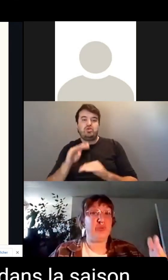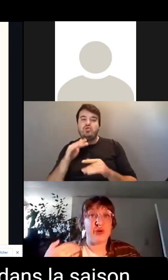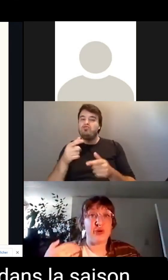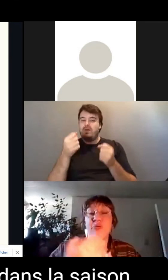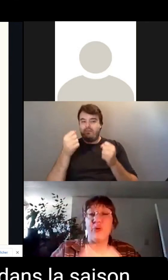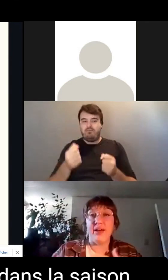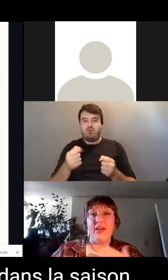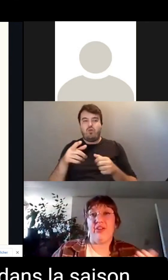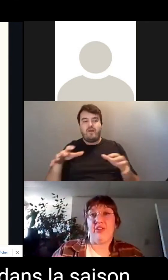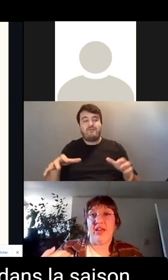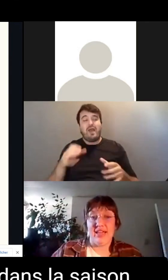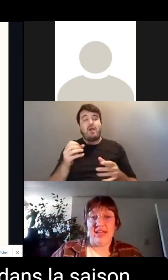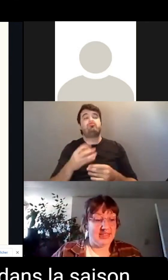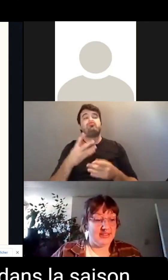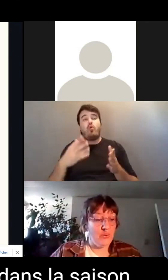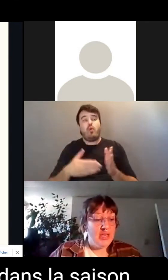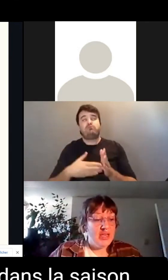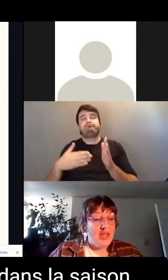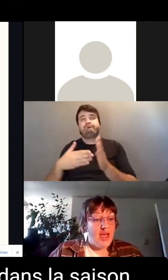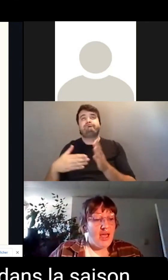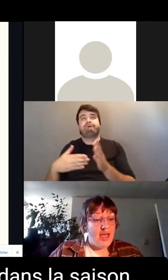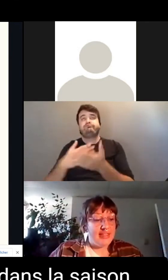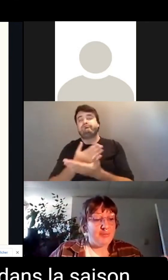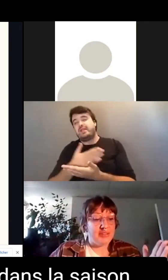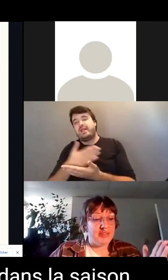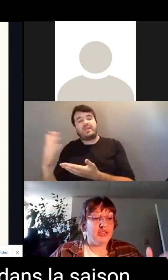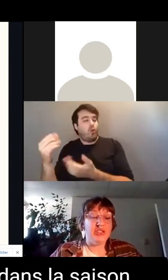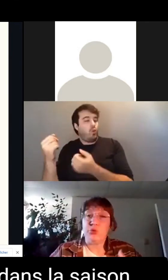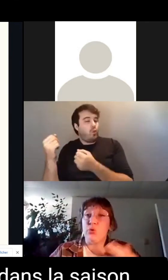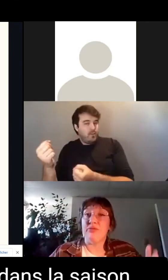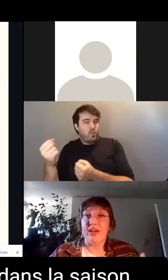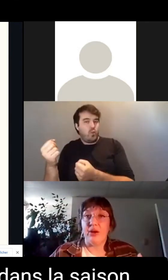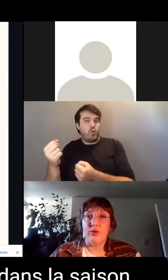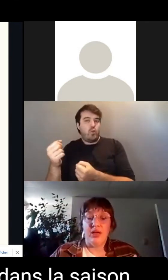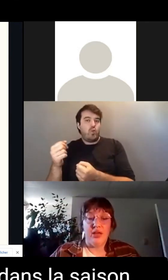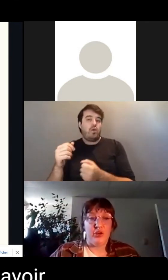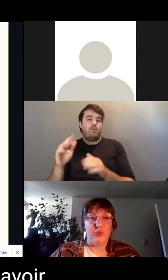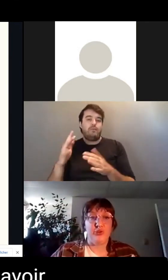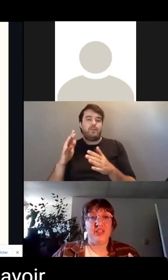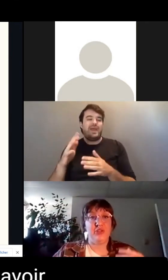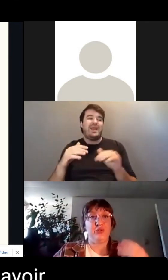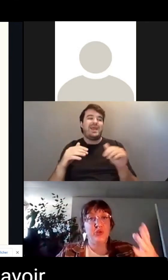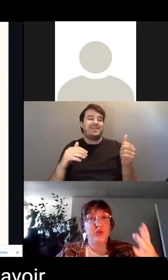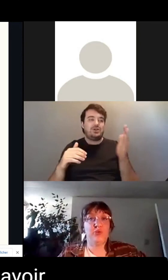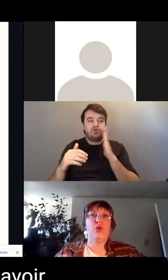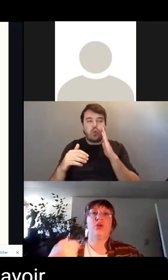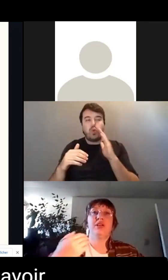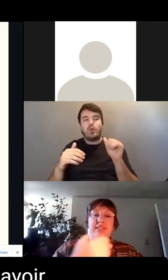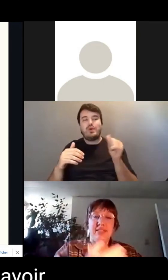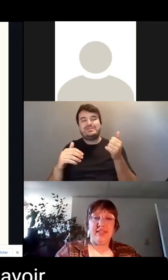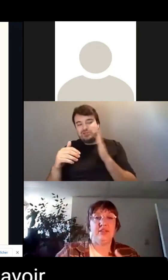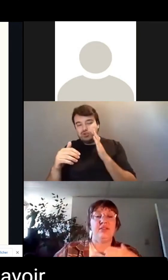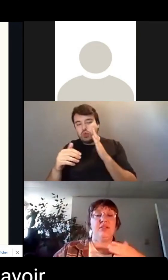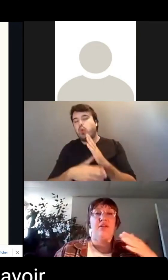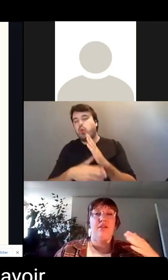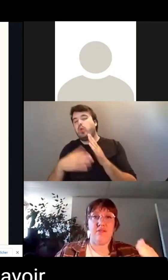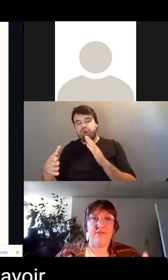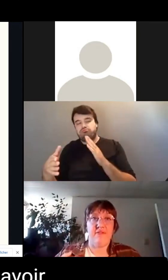faire plusieurs fois dans la saison, espacée de 10 jours environ. Comme ça, vous allez toujours avoir